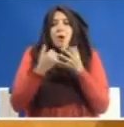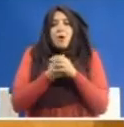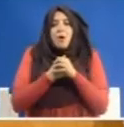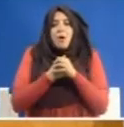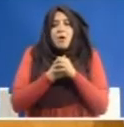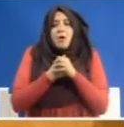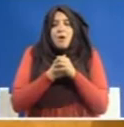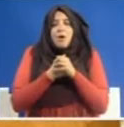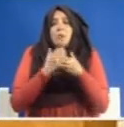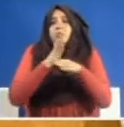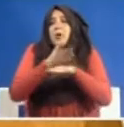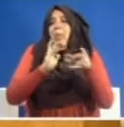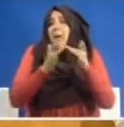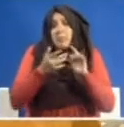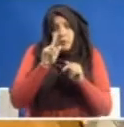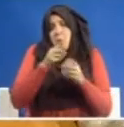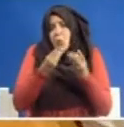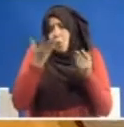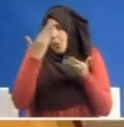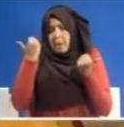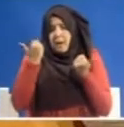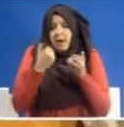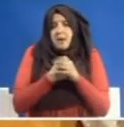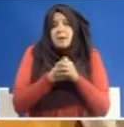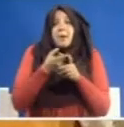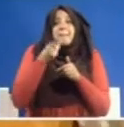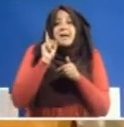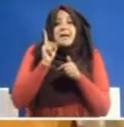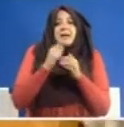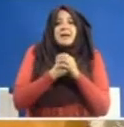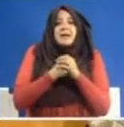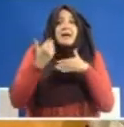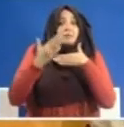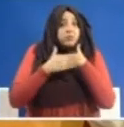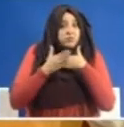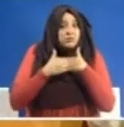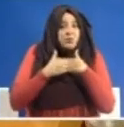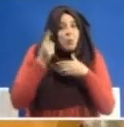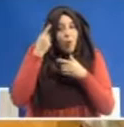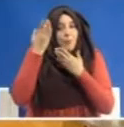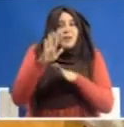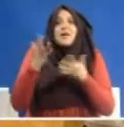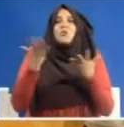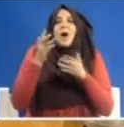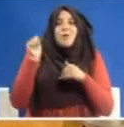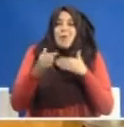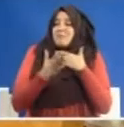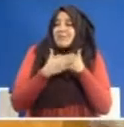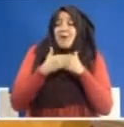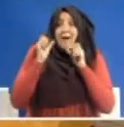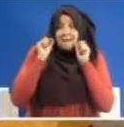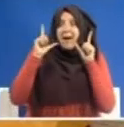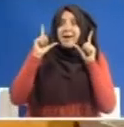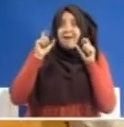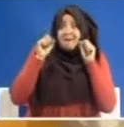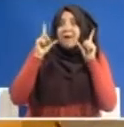على هذه الشبكة. بالتالي فنحن بحاجة، حماية الشيء تحتاج إلى وعي عند الآباء والأمهات، وتحتاج ثم